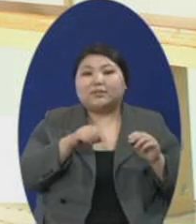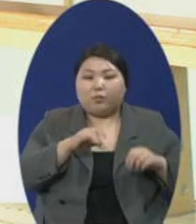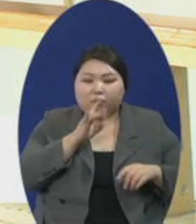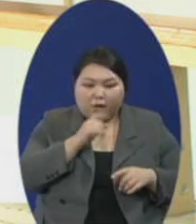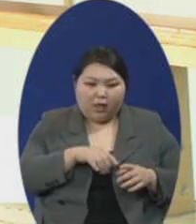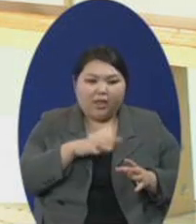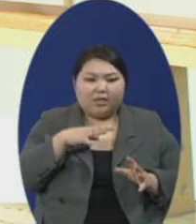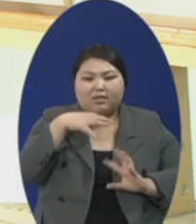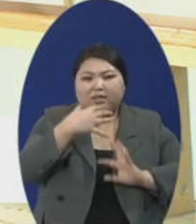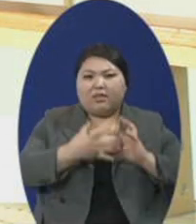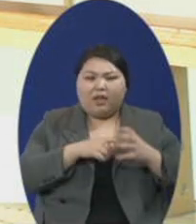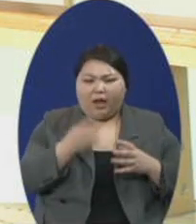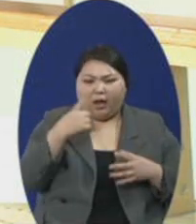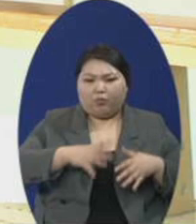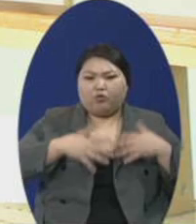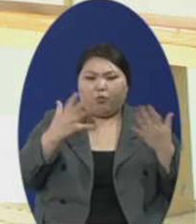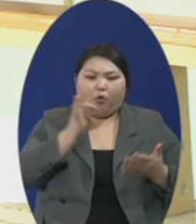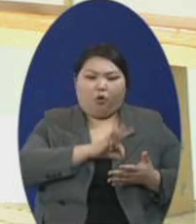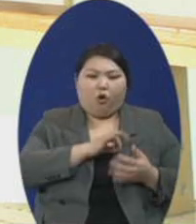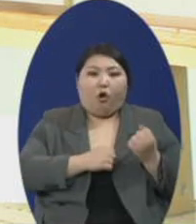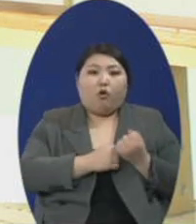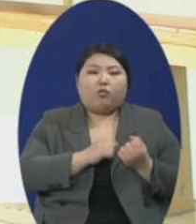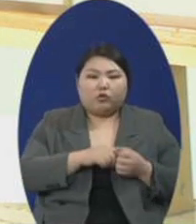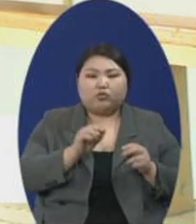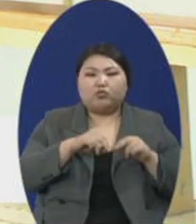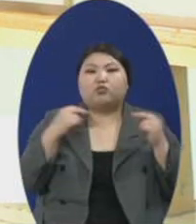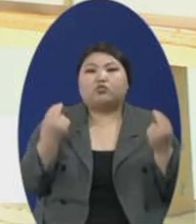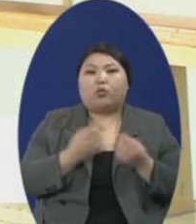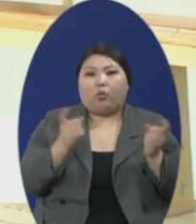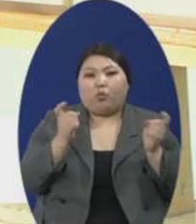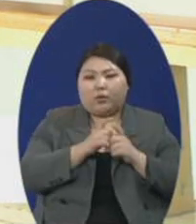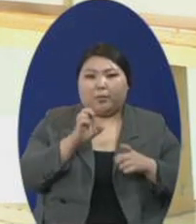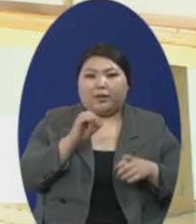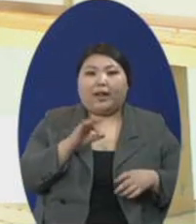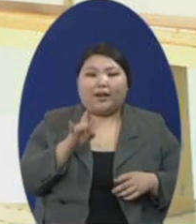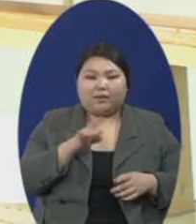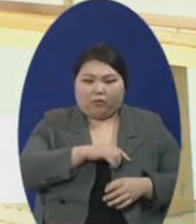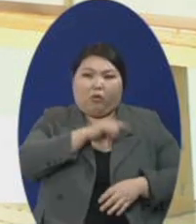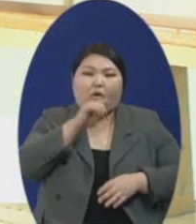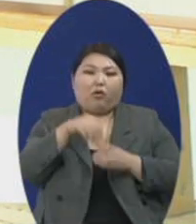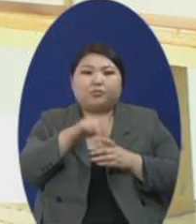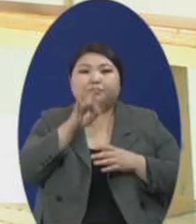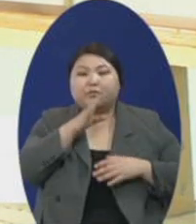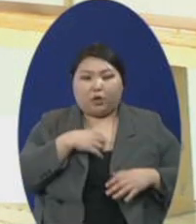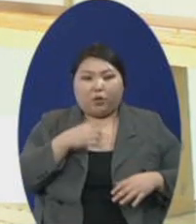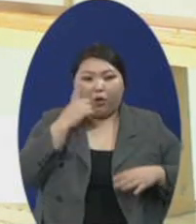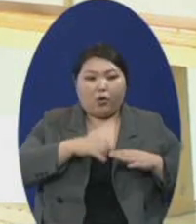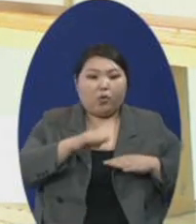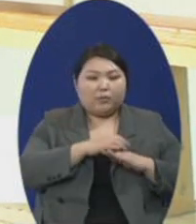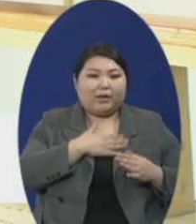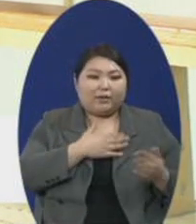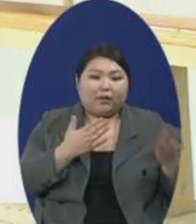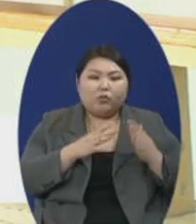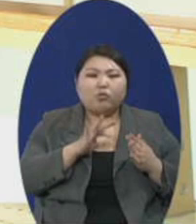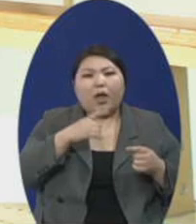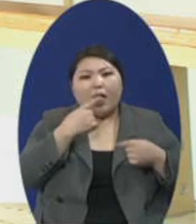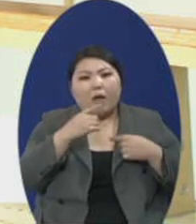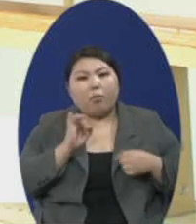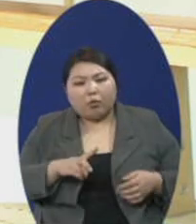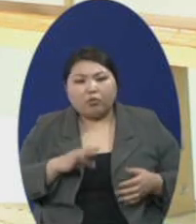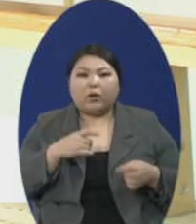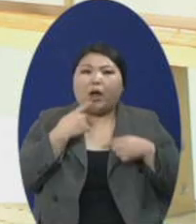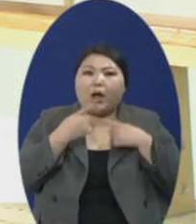том одоо энэ хөрөнгө оруулагчдын шуудгыг уулзах бидакт оролцох гэж байна. Энэ үйлчлэн Монголын талыг юу ярих бол юу хийх